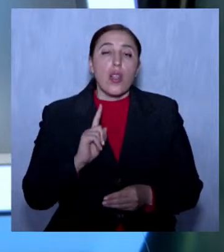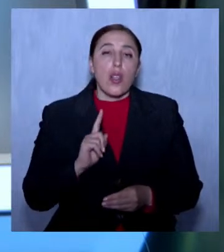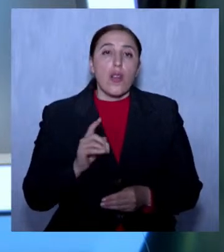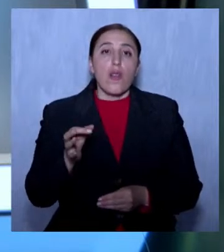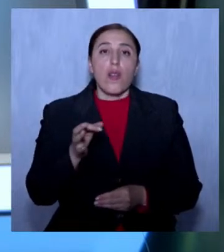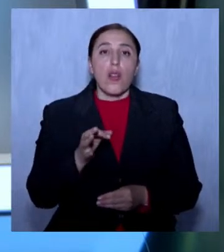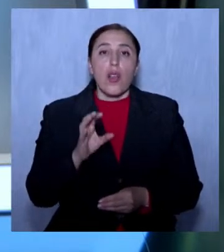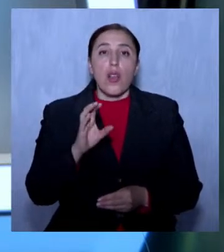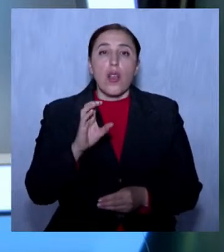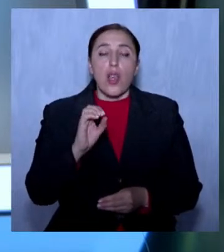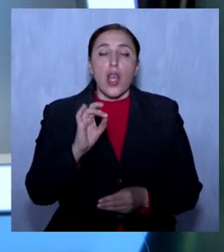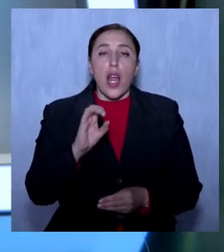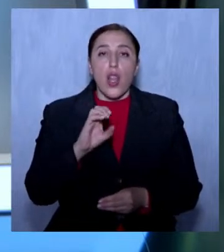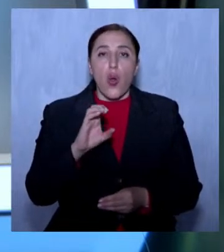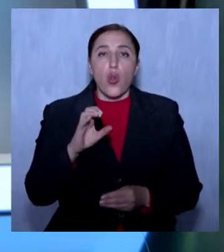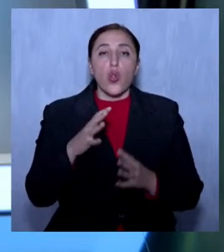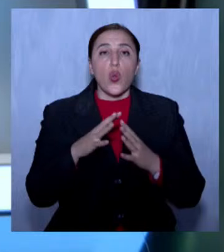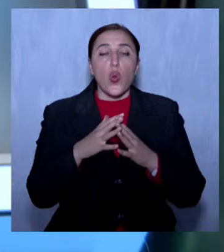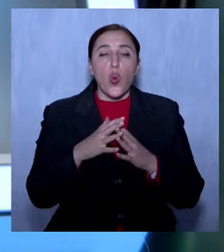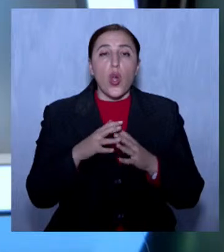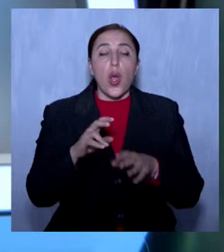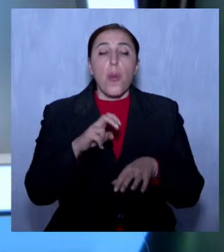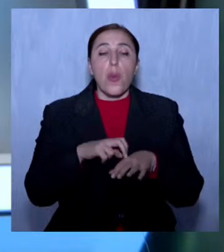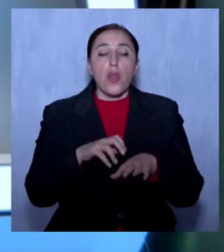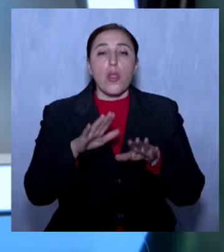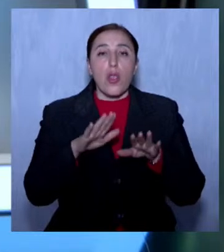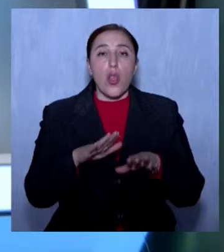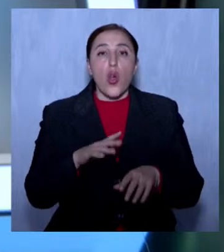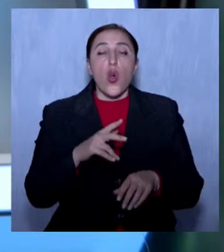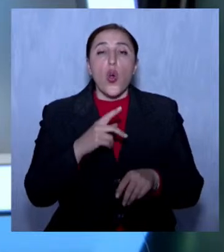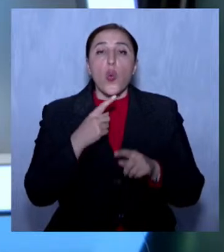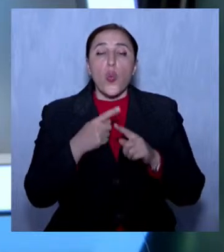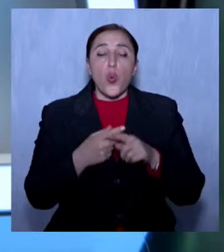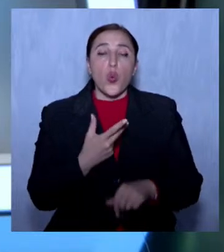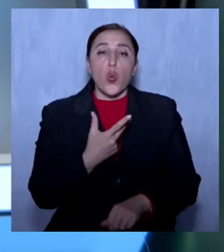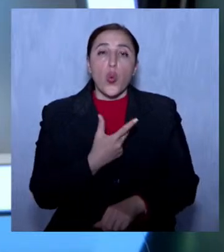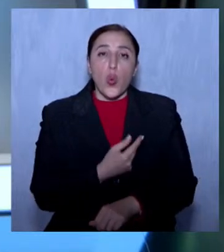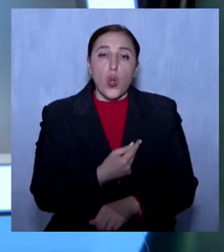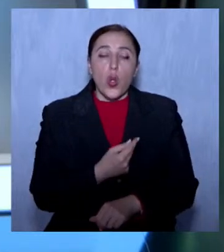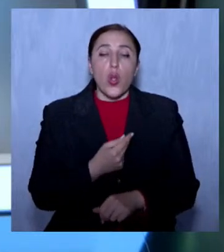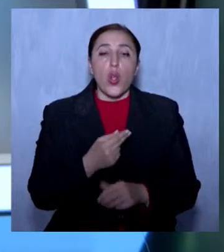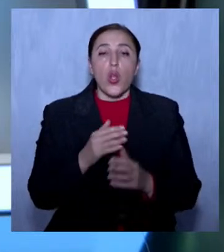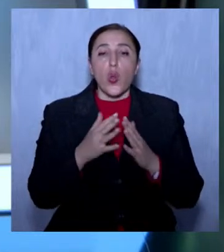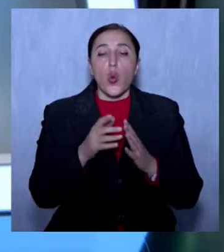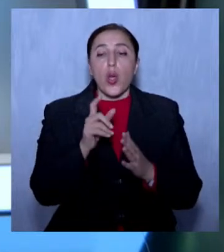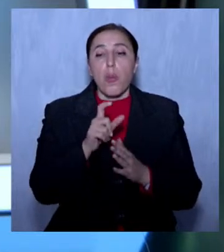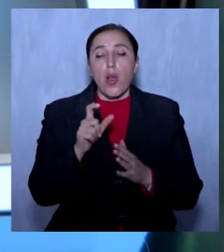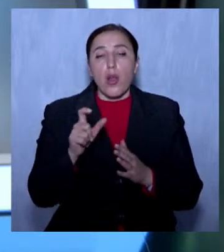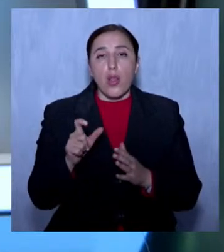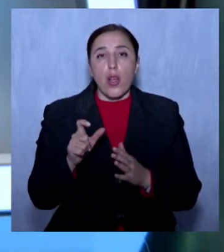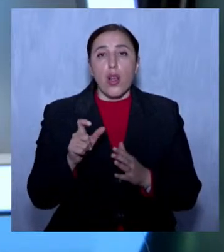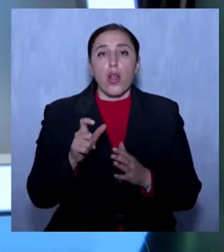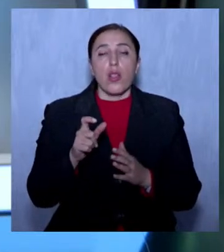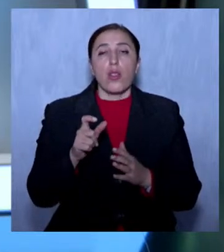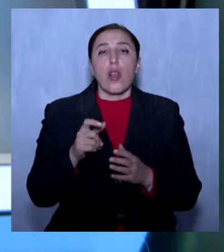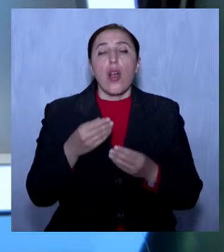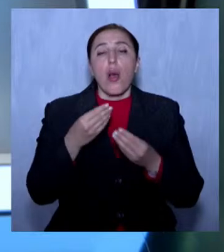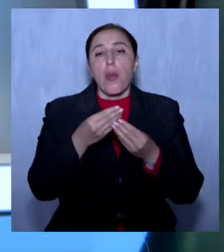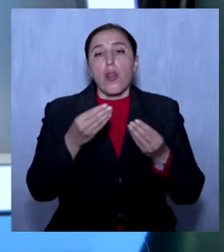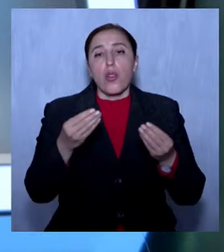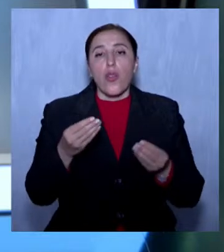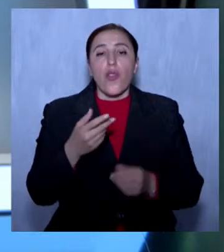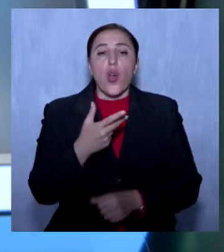մարզի Երանոս գյուղի բուժ ամբուլատորիայում։ Բուժքույրներից մեկն է գյուղի բնակիչներից մի քանիսին տվել COVID-19 համավարակի